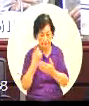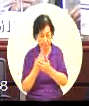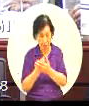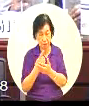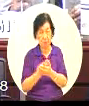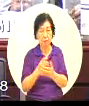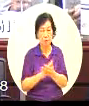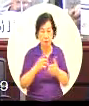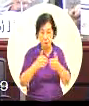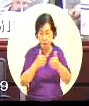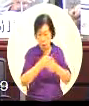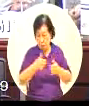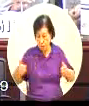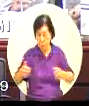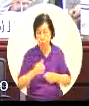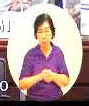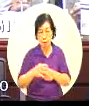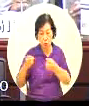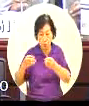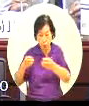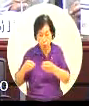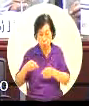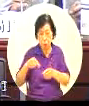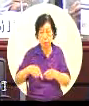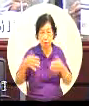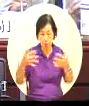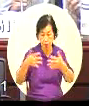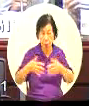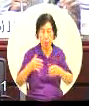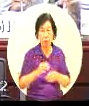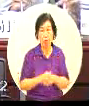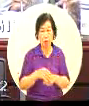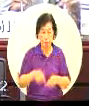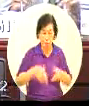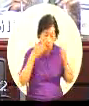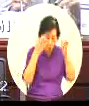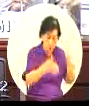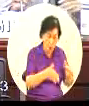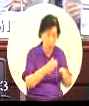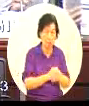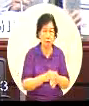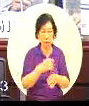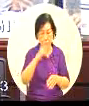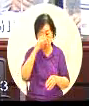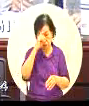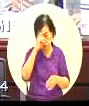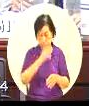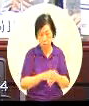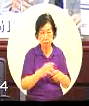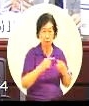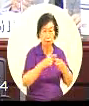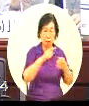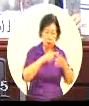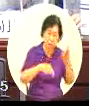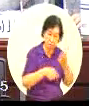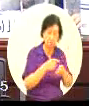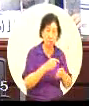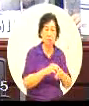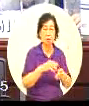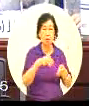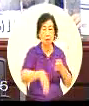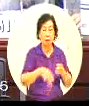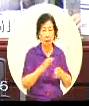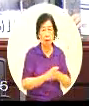题，我们会朝着这个方向我希望我们的人事处研考会提出来以